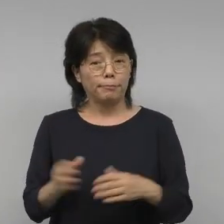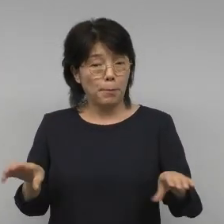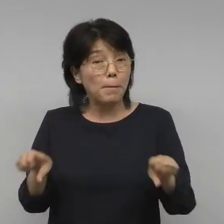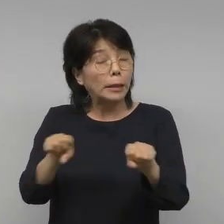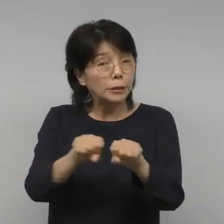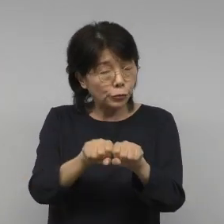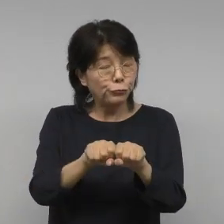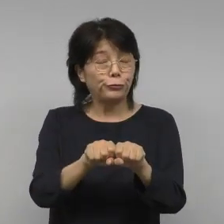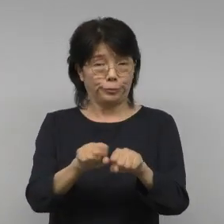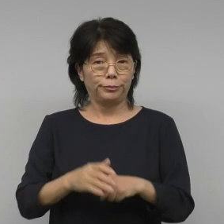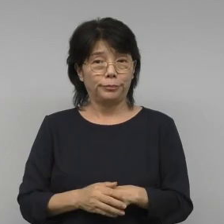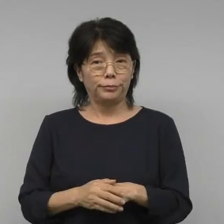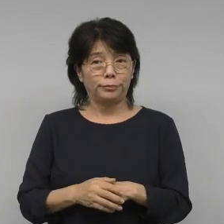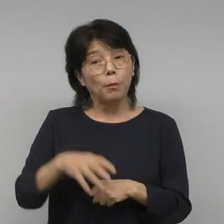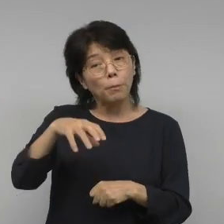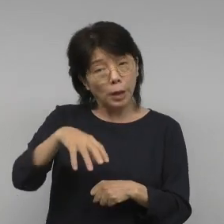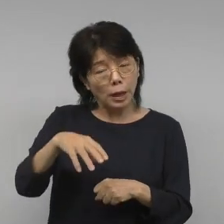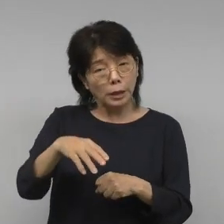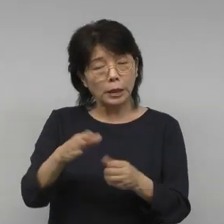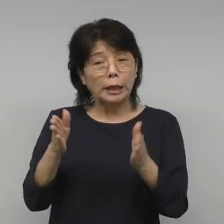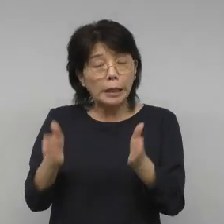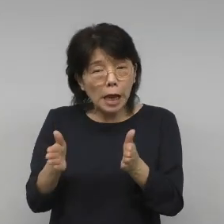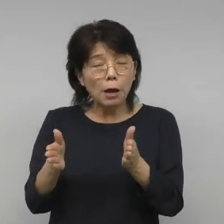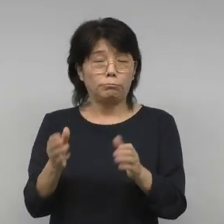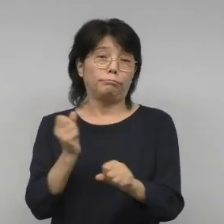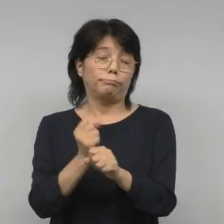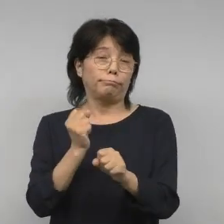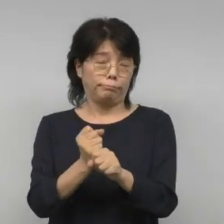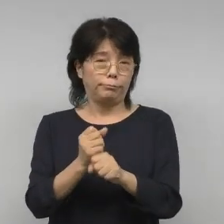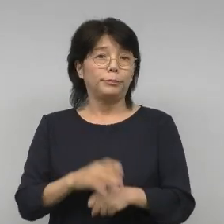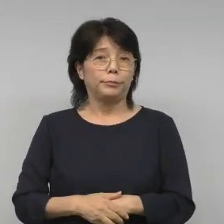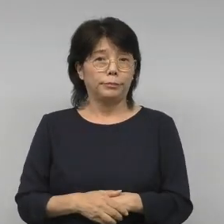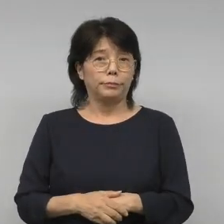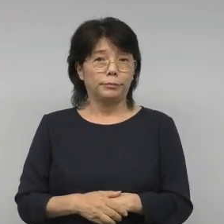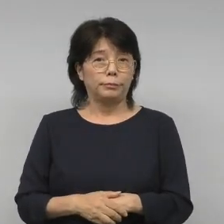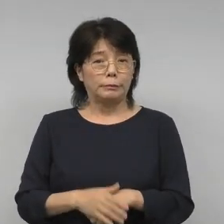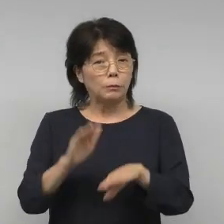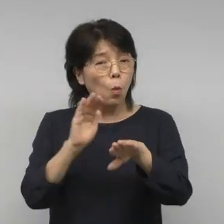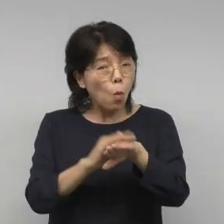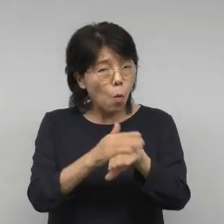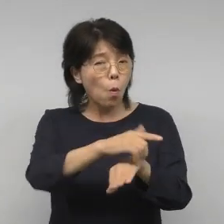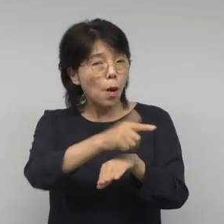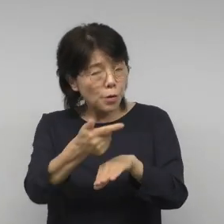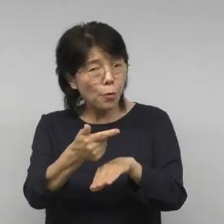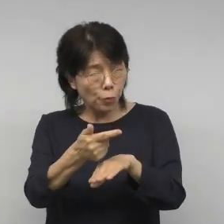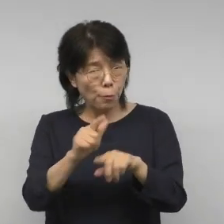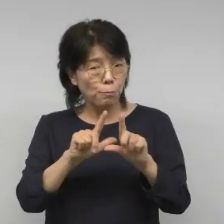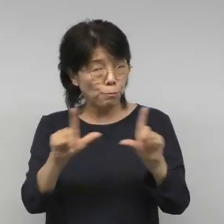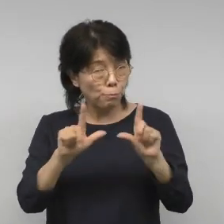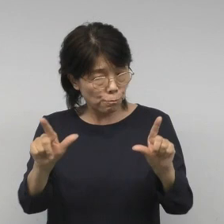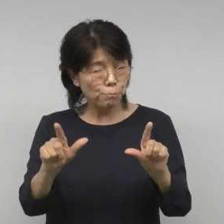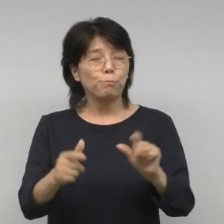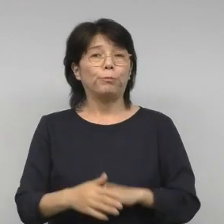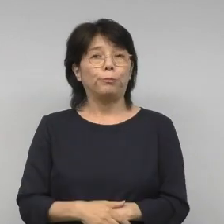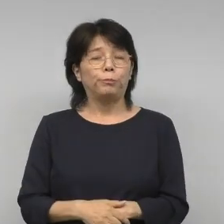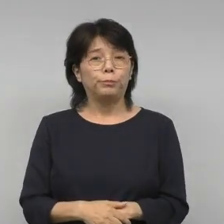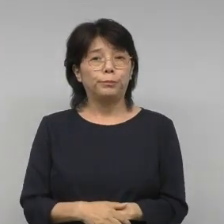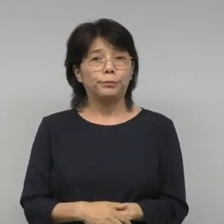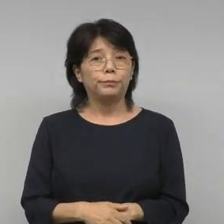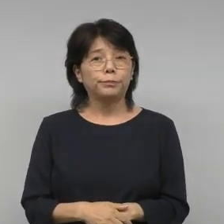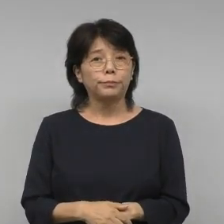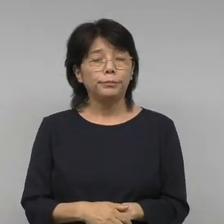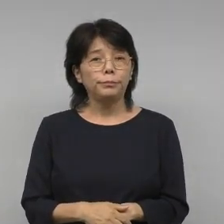会、マッチング期間の設定、使用を決める様式等の例示ということでありますが、まあ、